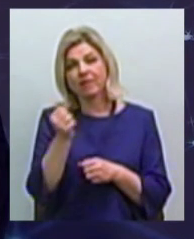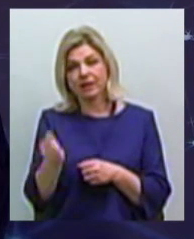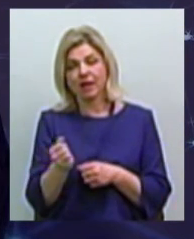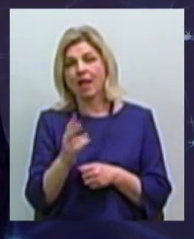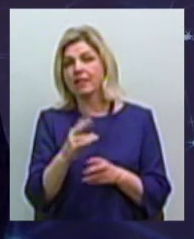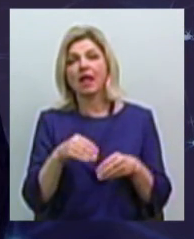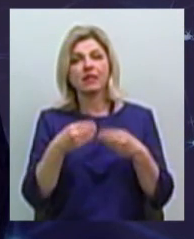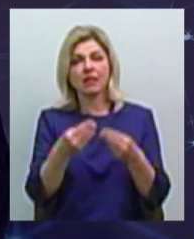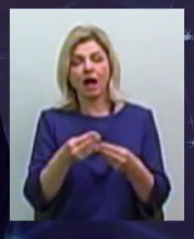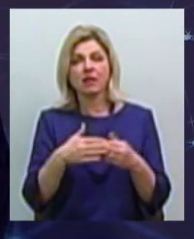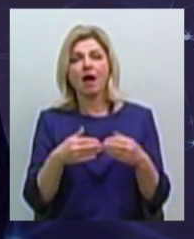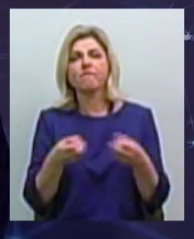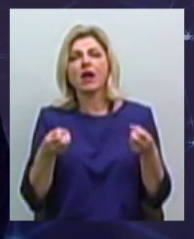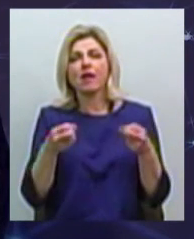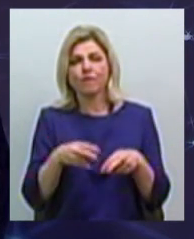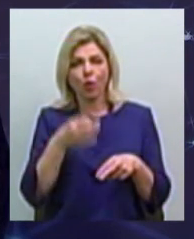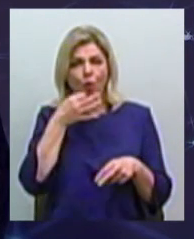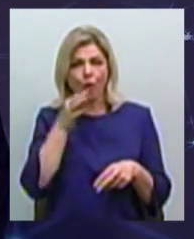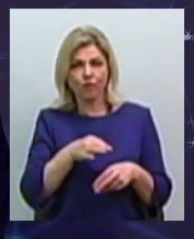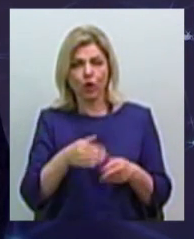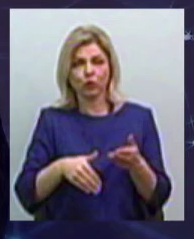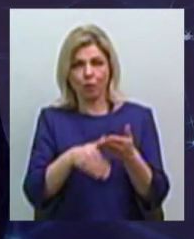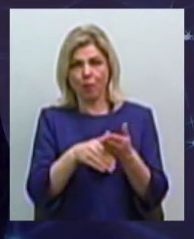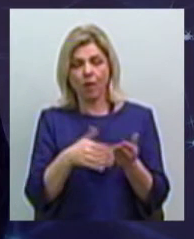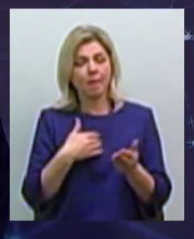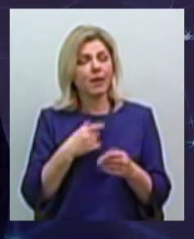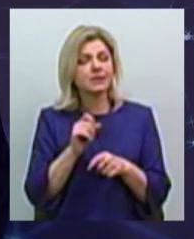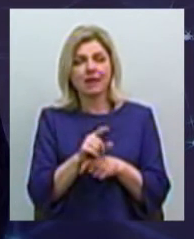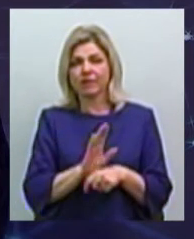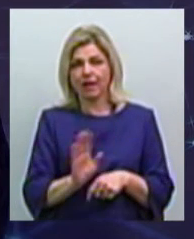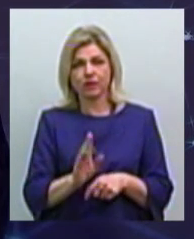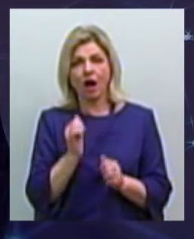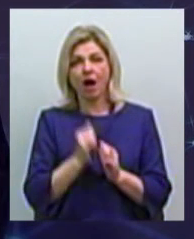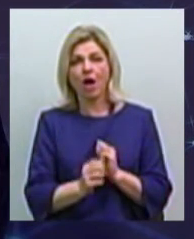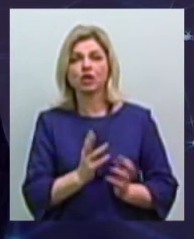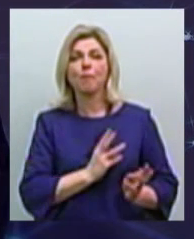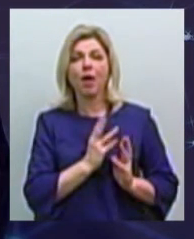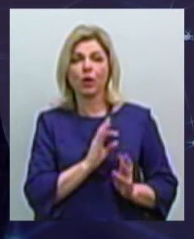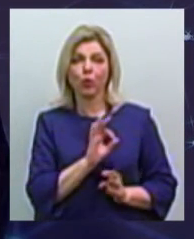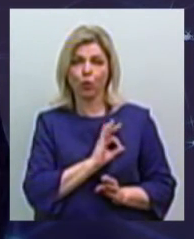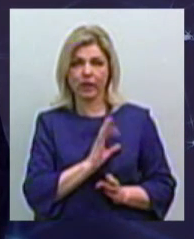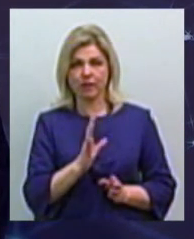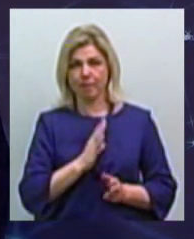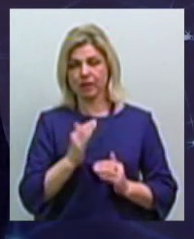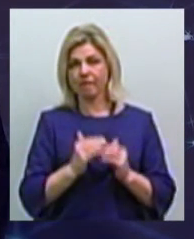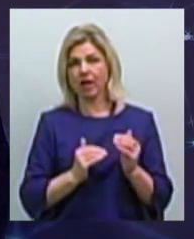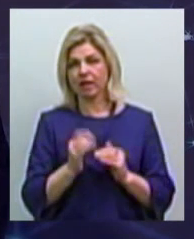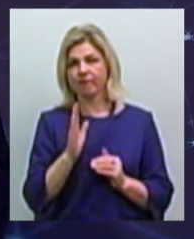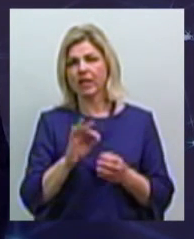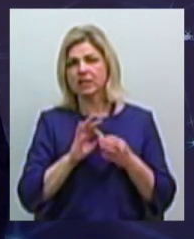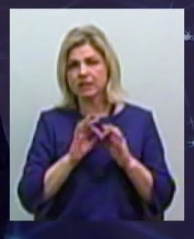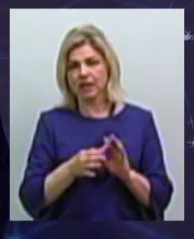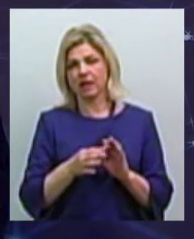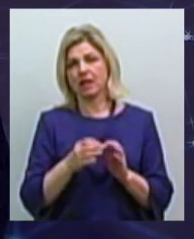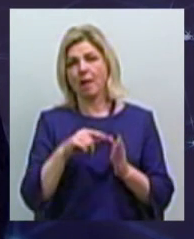надати кваліфіковану допомогу, тому що ми не ставимо за завдання, щоб кожен параюрист був фахівцем в складних питаннях